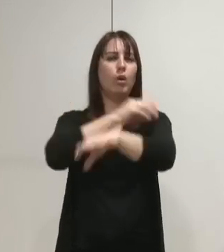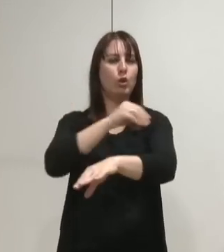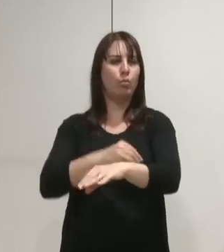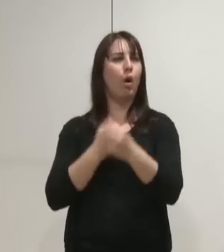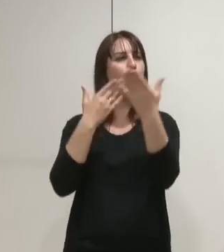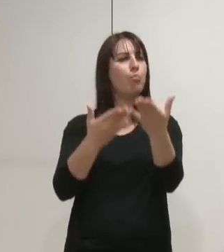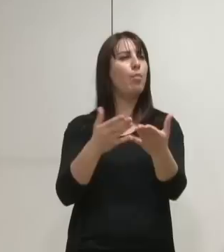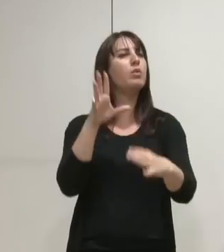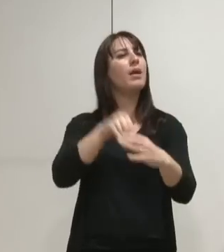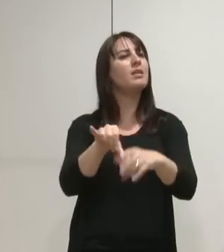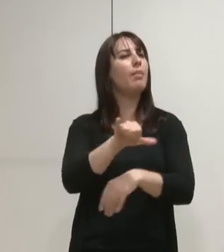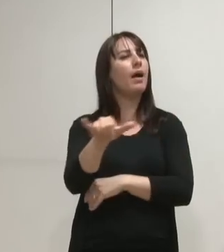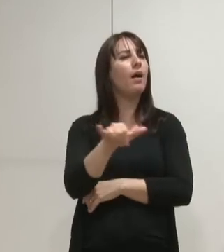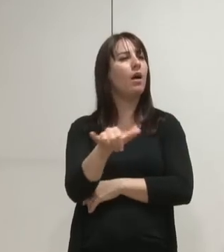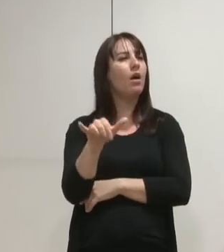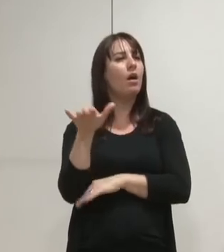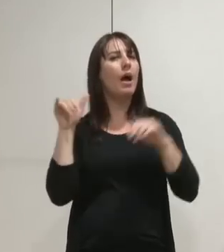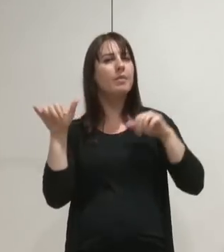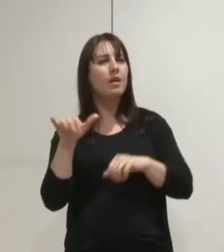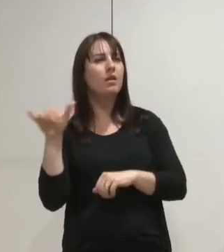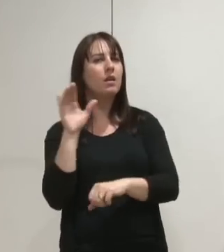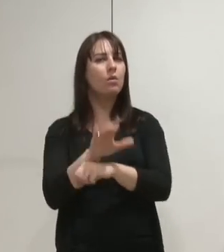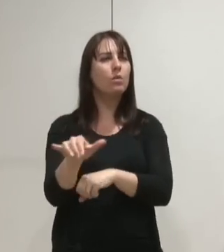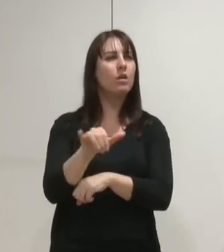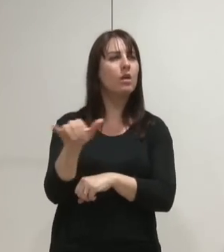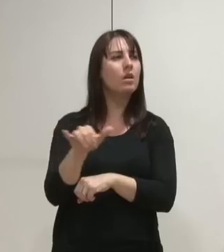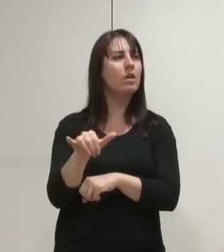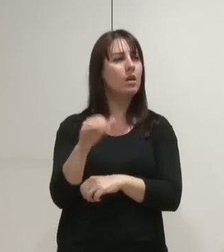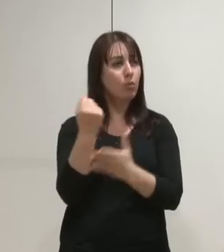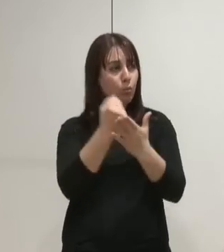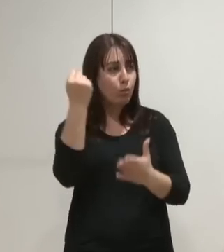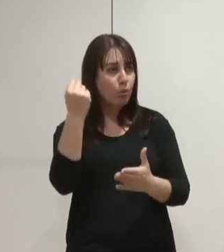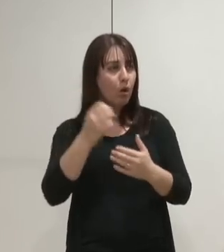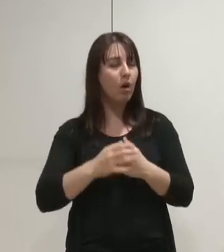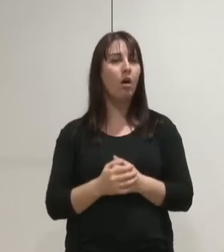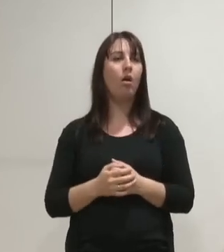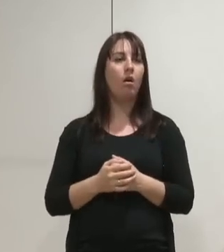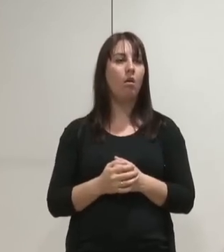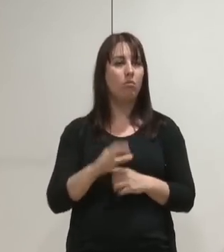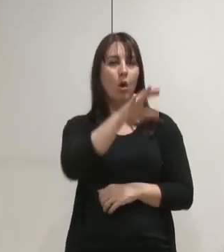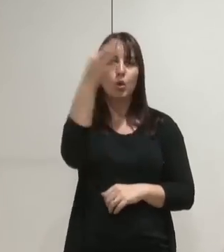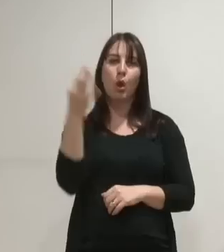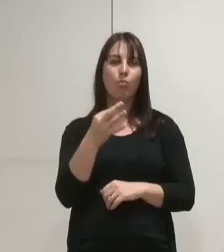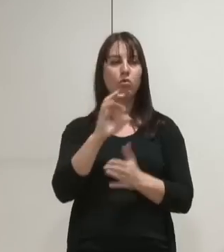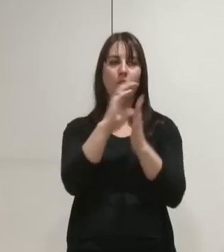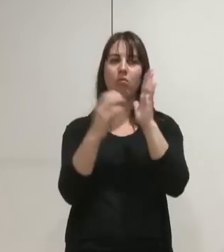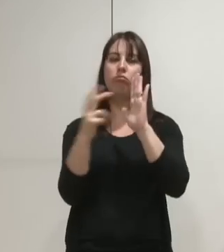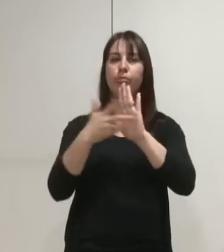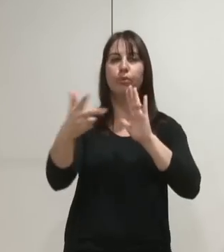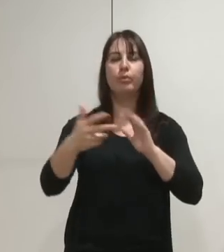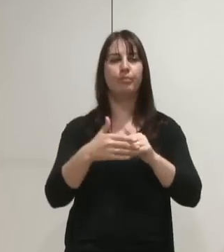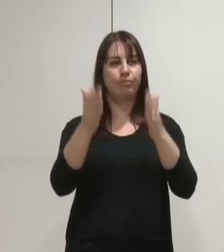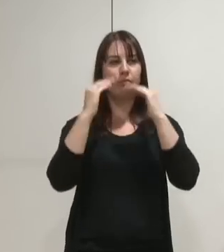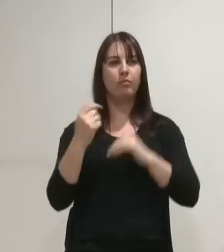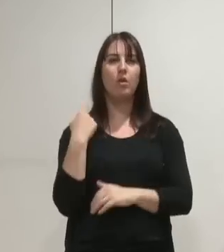au voix qui ne prend pas part au vote qui s'abstient qui est contre qui est pour unanimité délibération adoptée